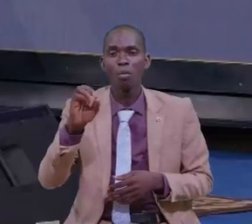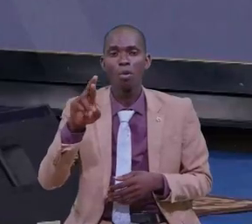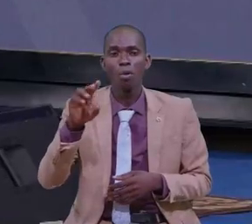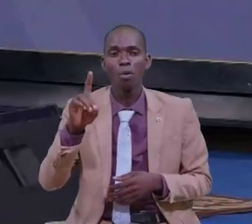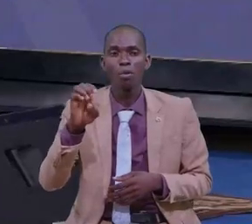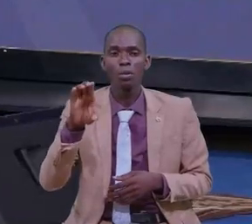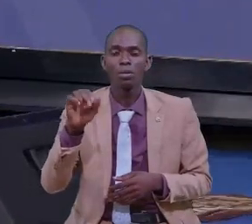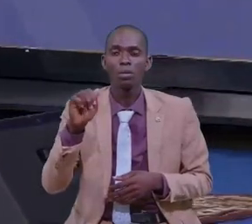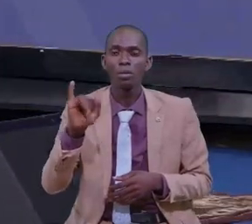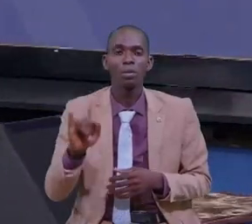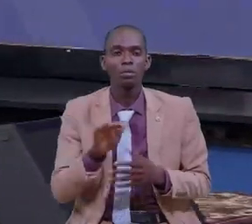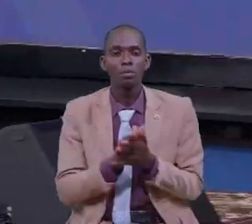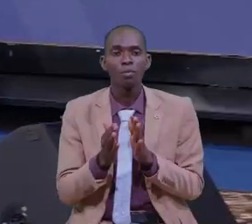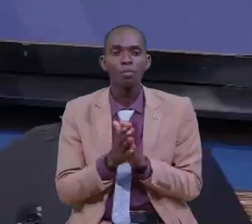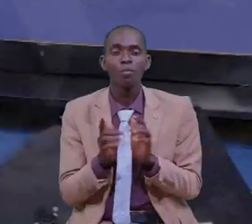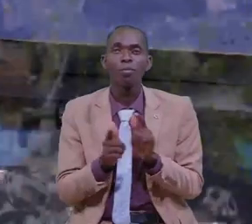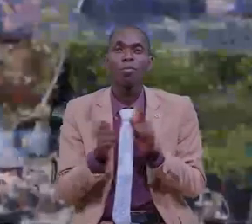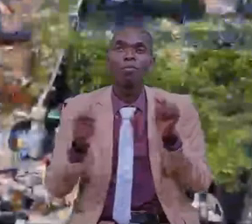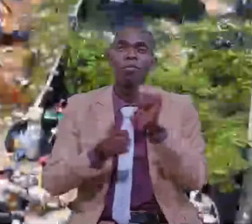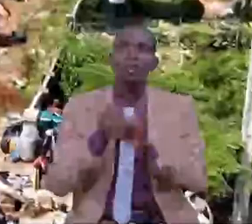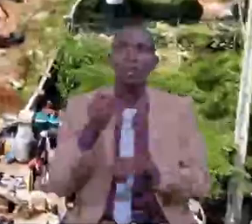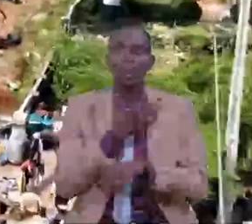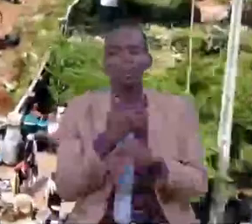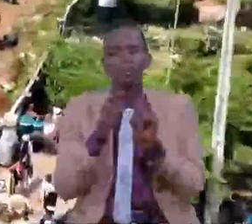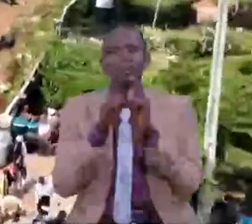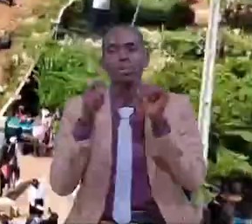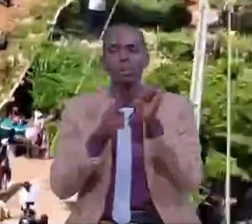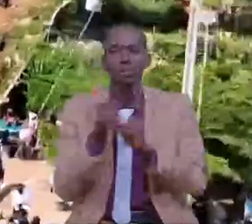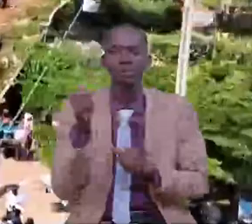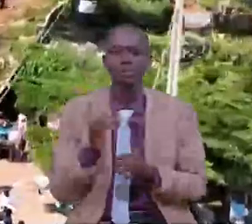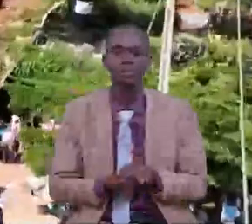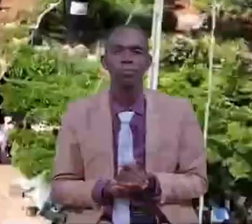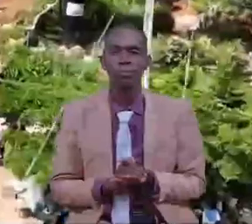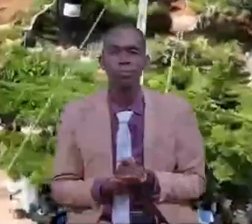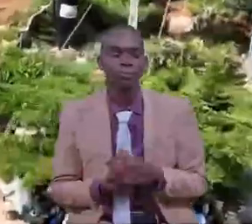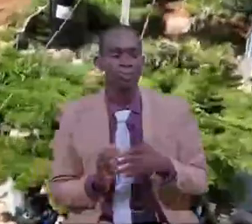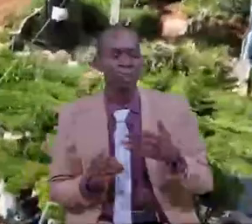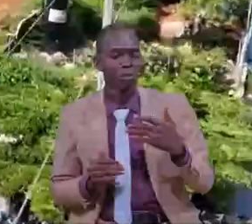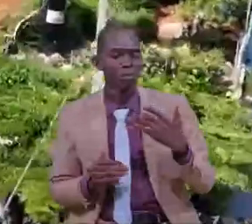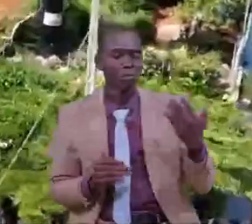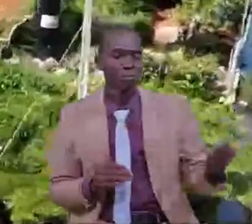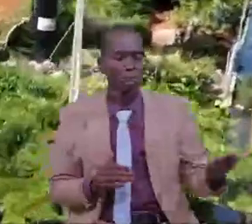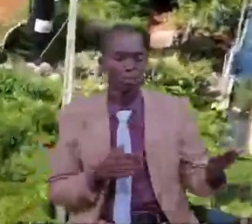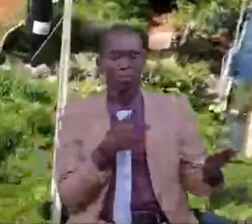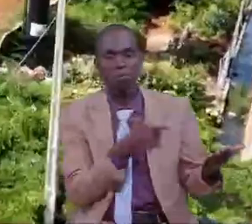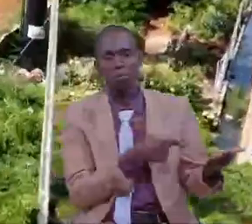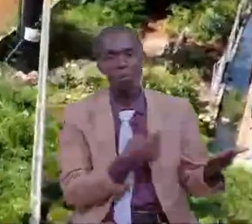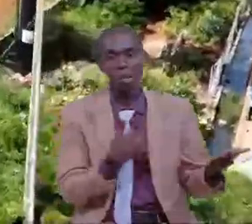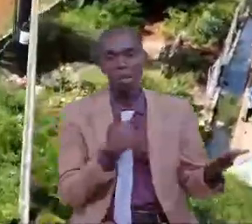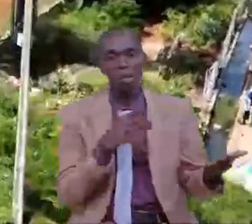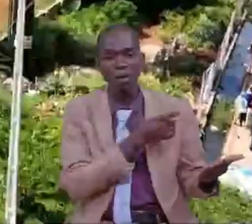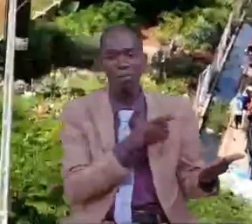Mardoché devenait de plus en plus puissant. D'un côté, nous avons